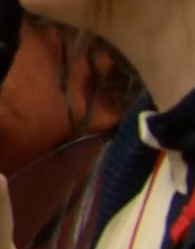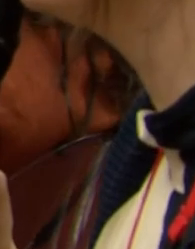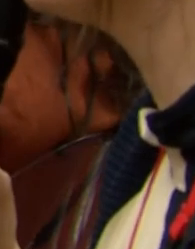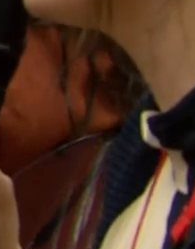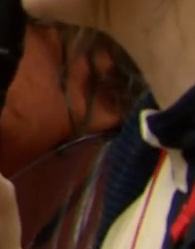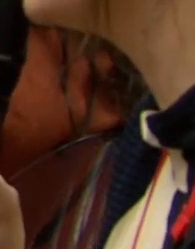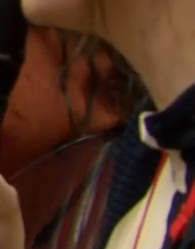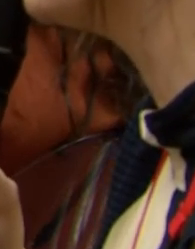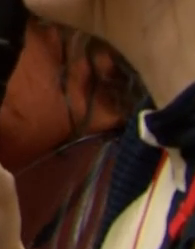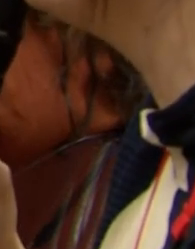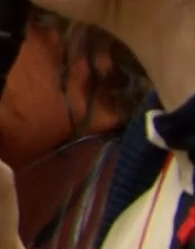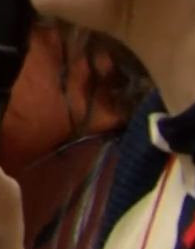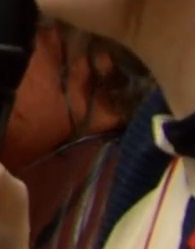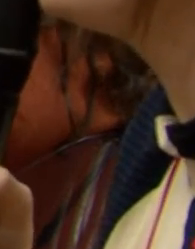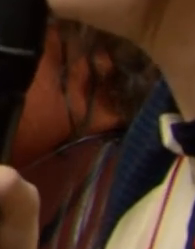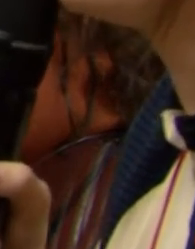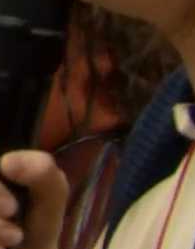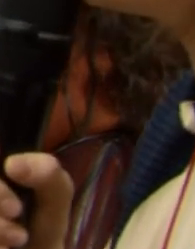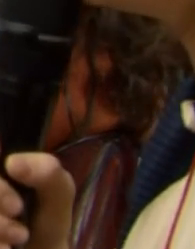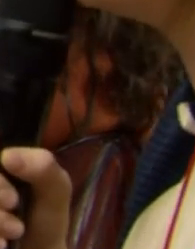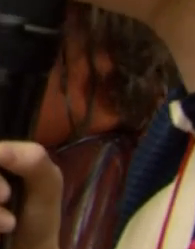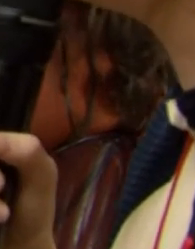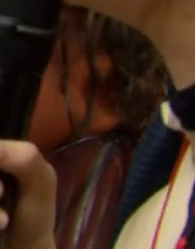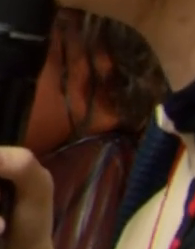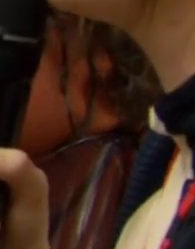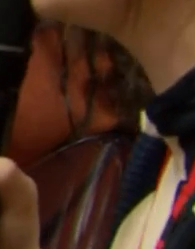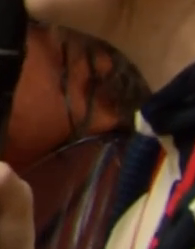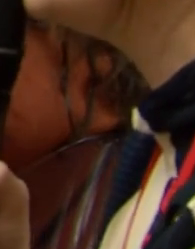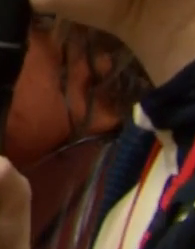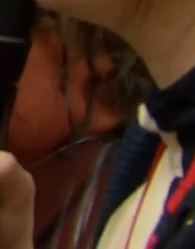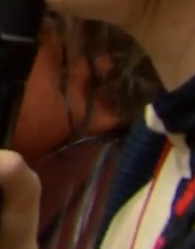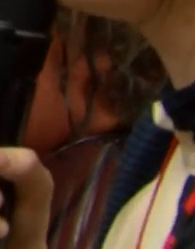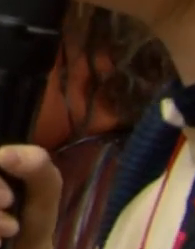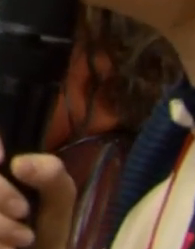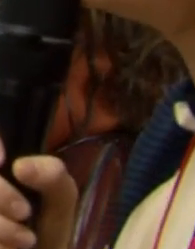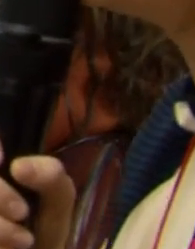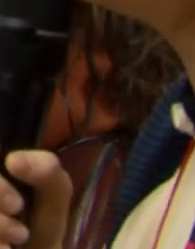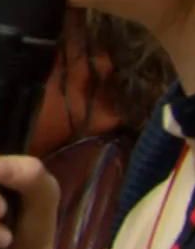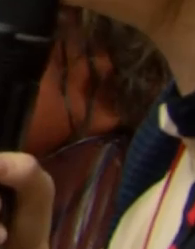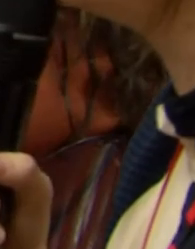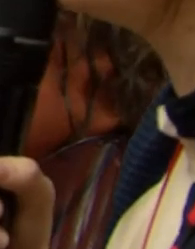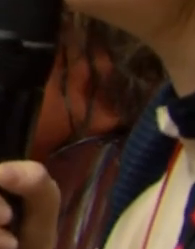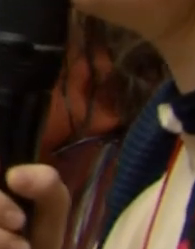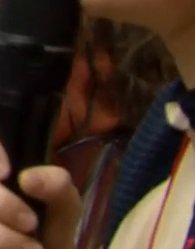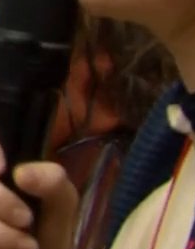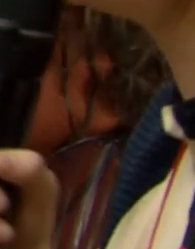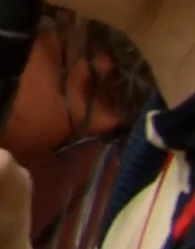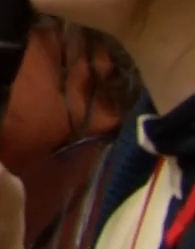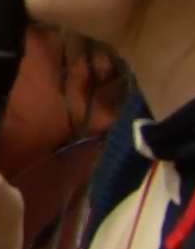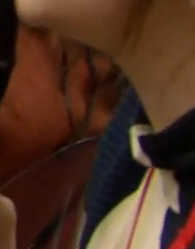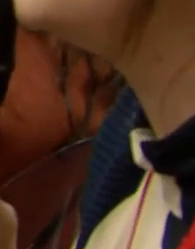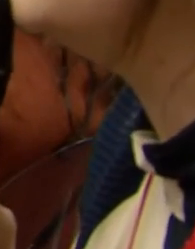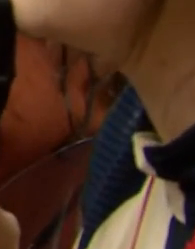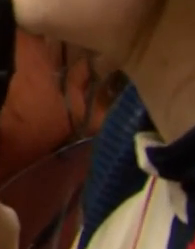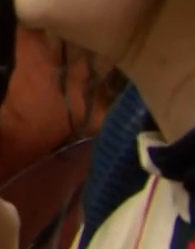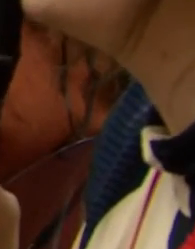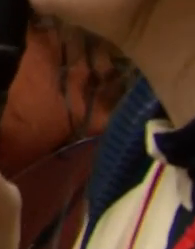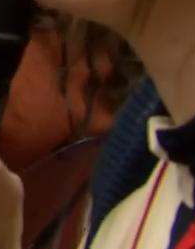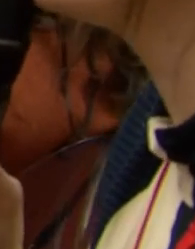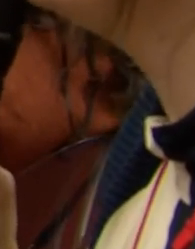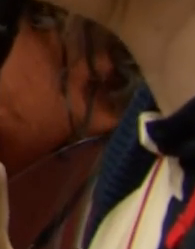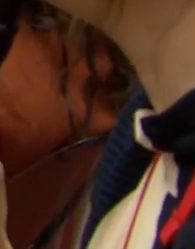énorme, un étudiant sur cinq, deux fois plus que dans tout le reste de la population. Et je vais reprendre un autre chiffre qui a été donné par Quentin, me semble-t-il,